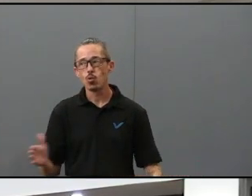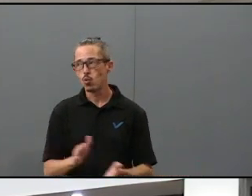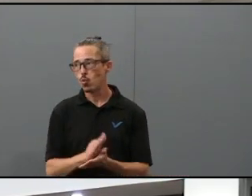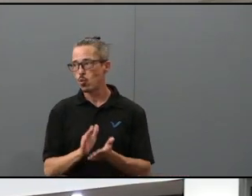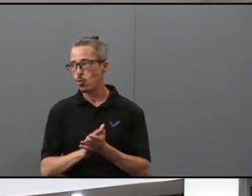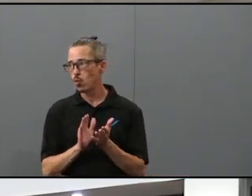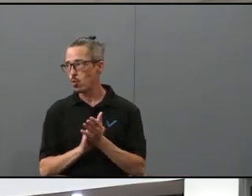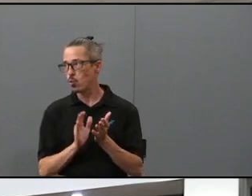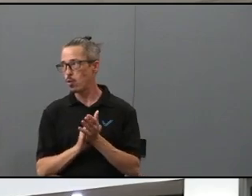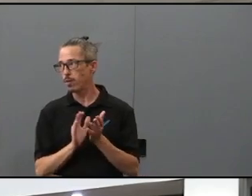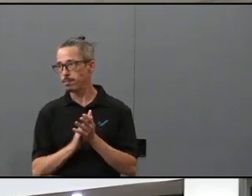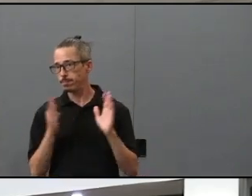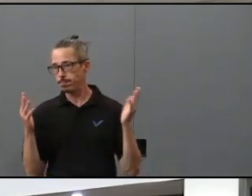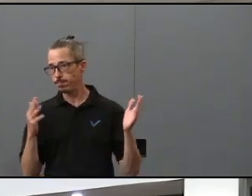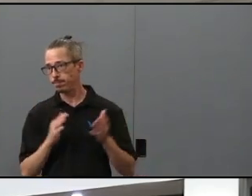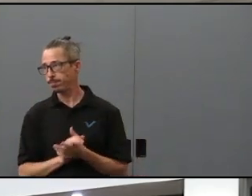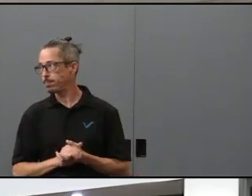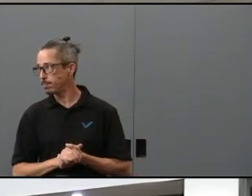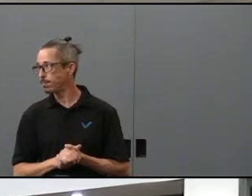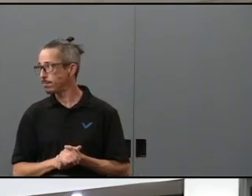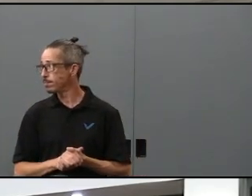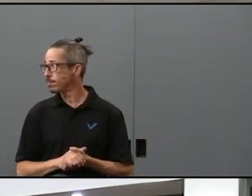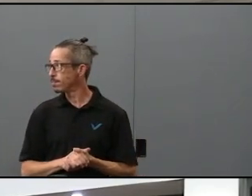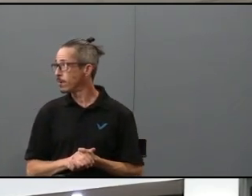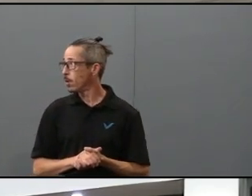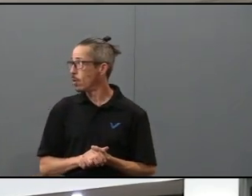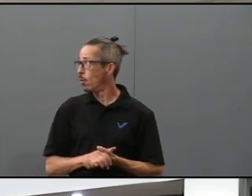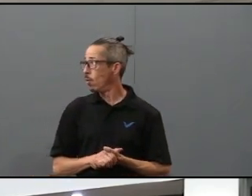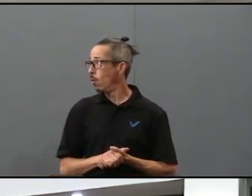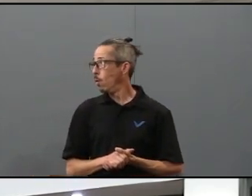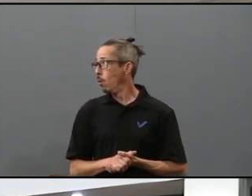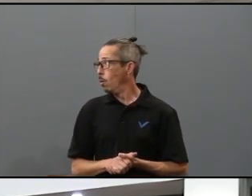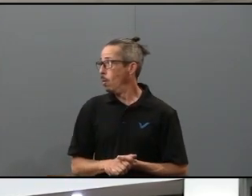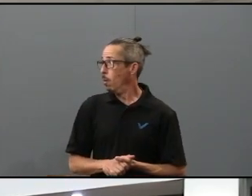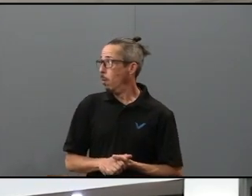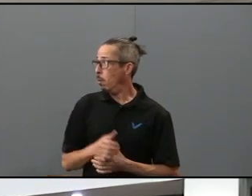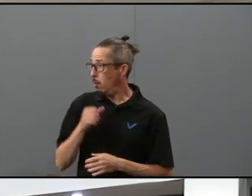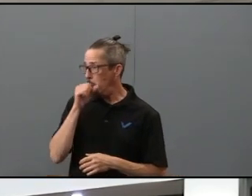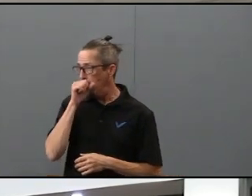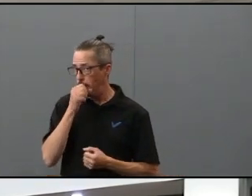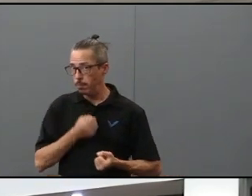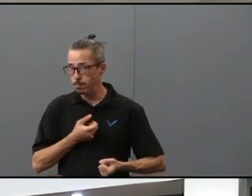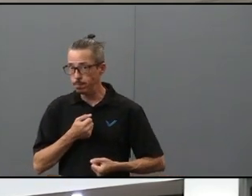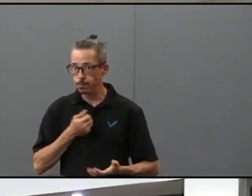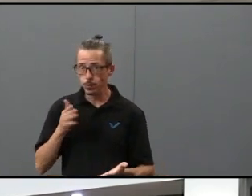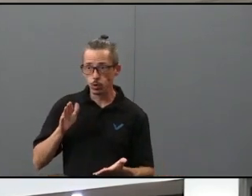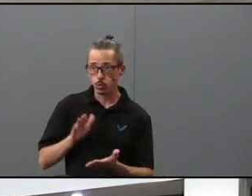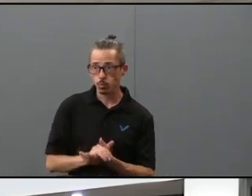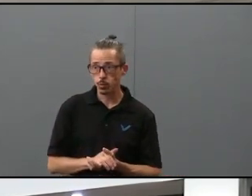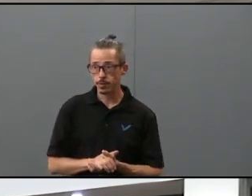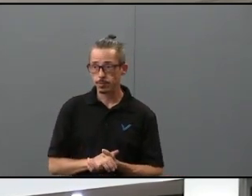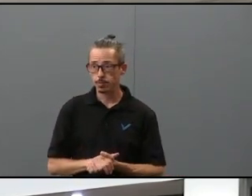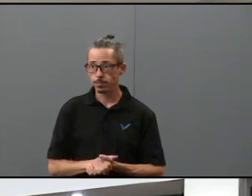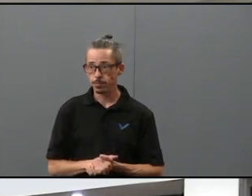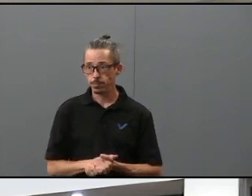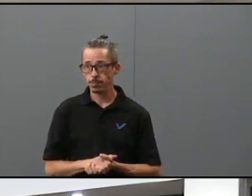beaucoup merci merci- qu'il y avait d'autres membres du conseil qui souhaitit s'exprimer non